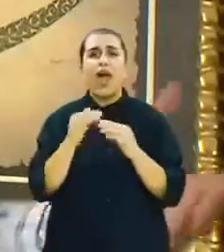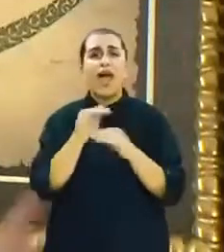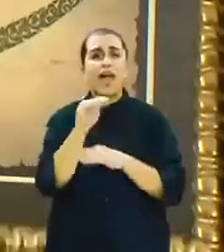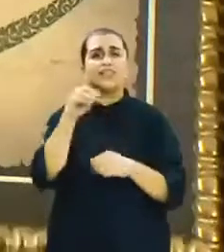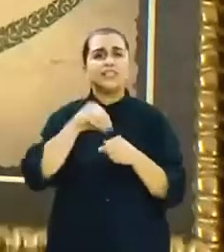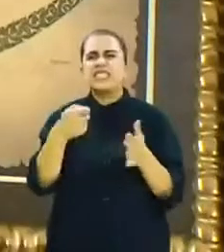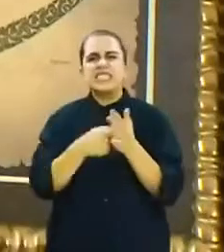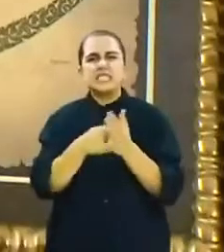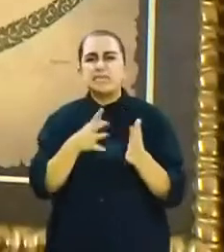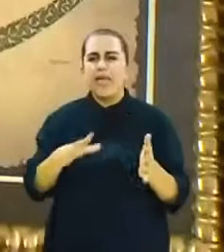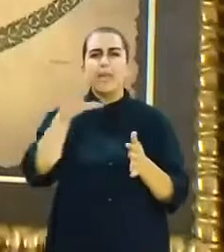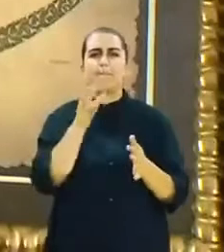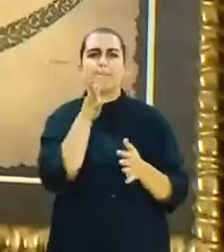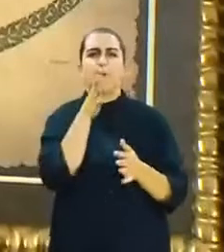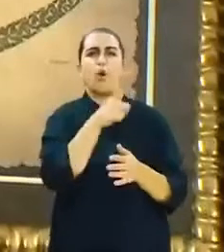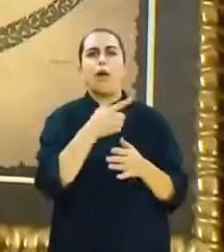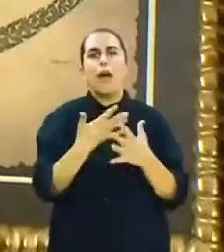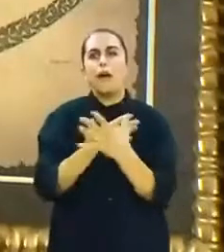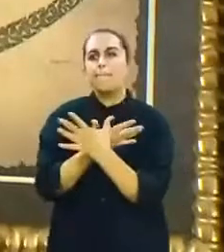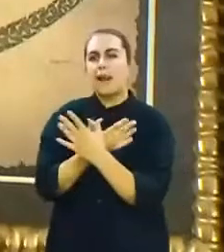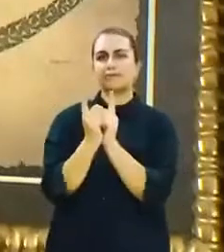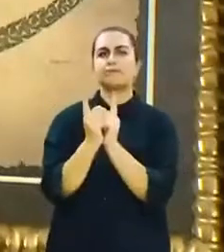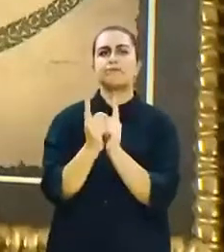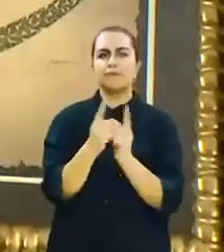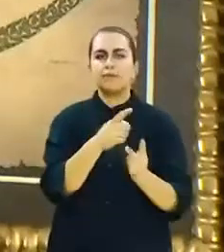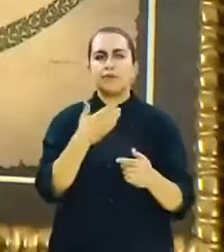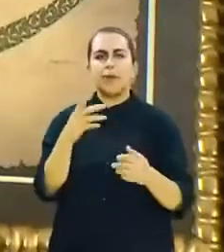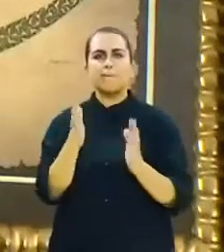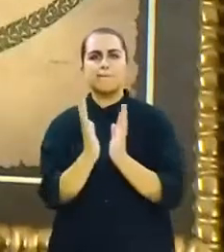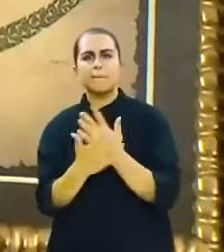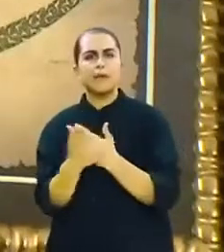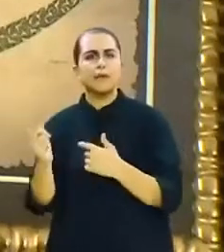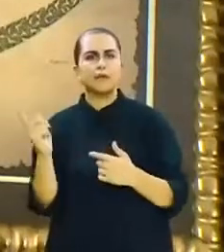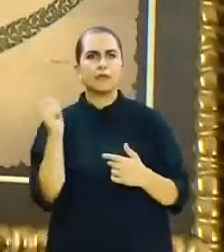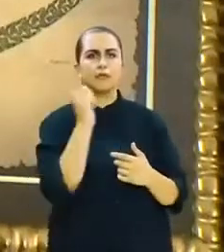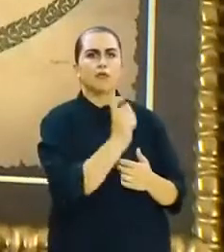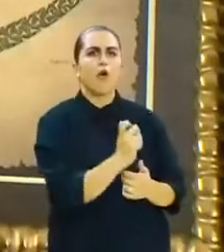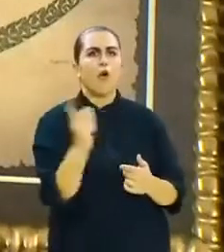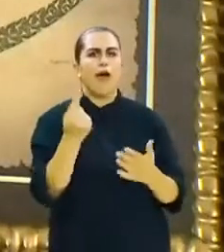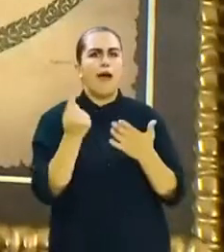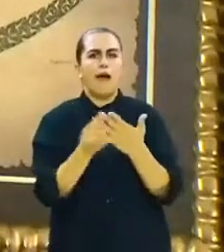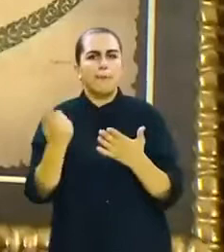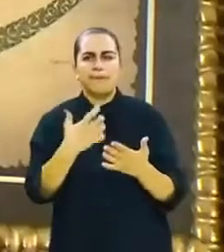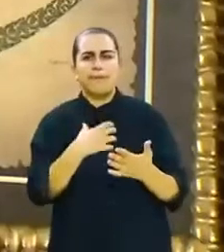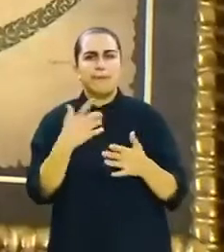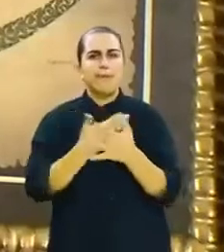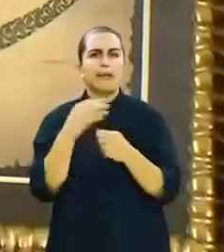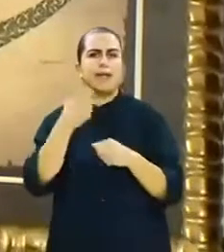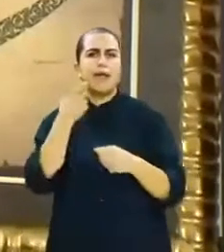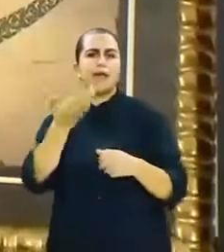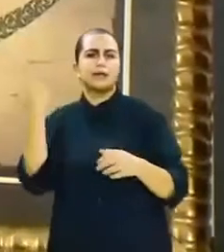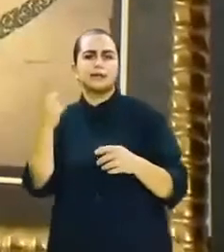Bu ayetin akabinde Meleklerle karşı karşıya olduğu sırada şöyle der melekler dolu sübhaneke la